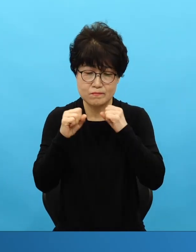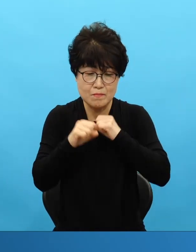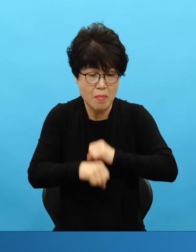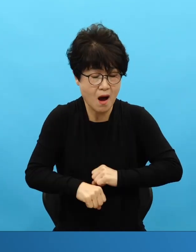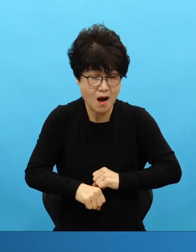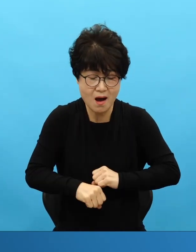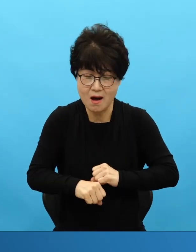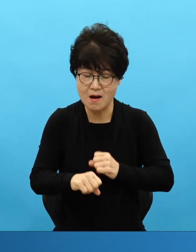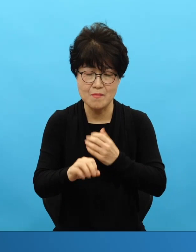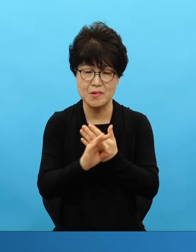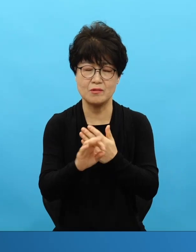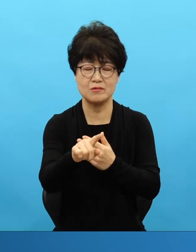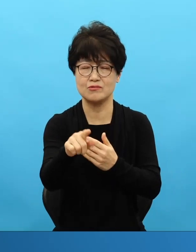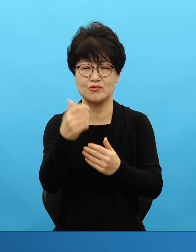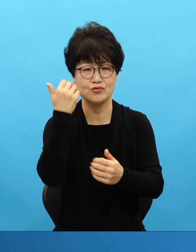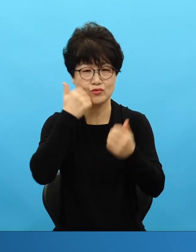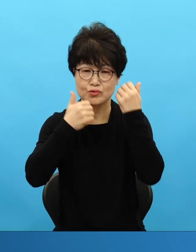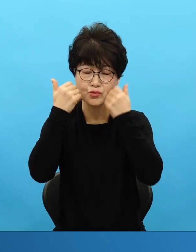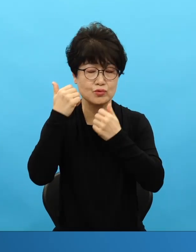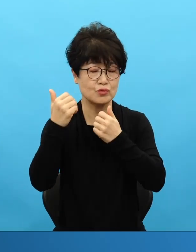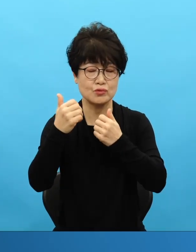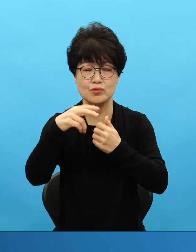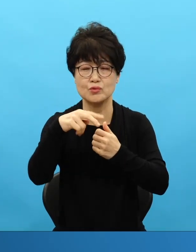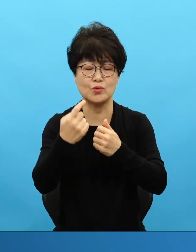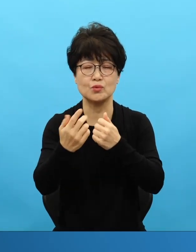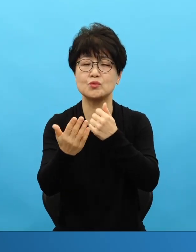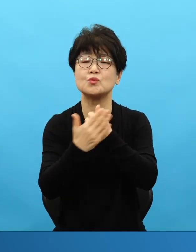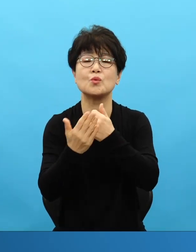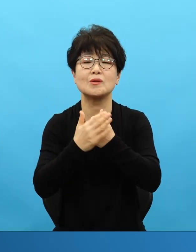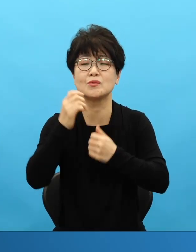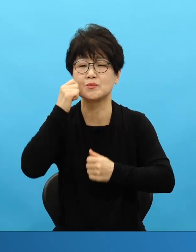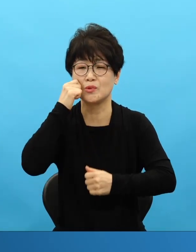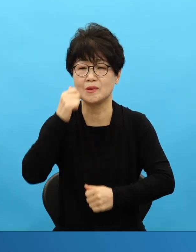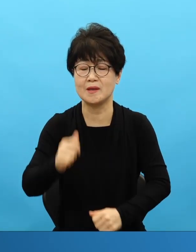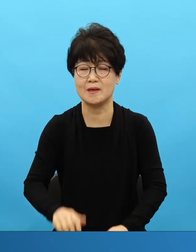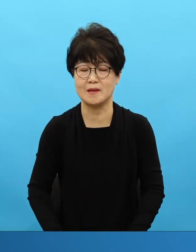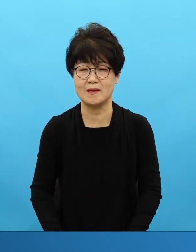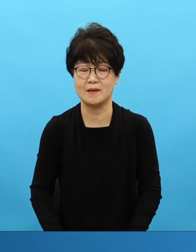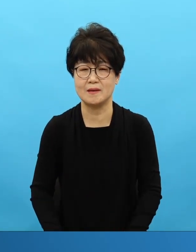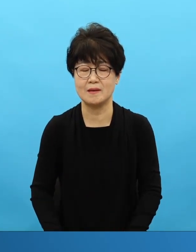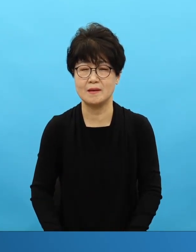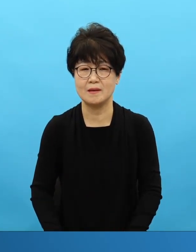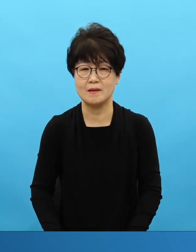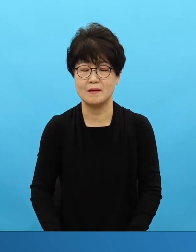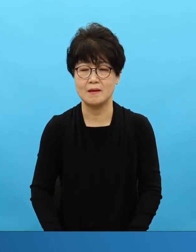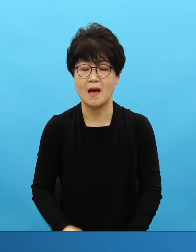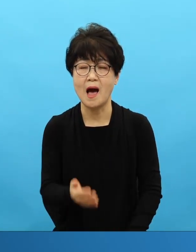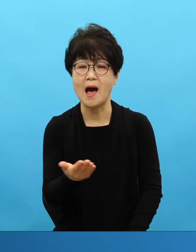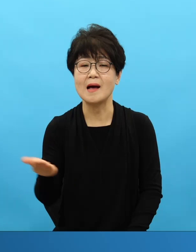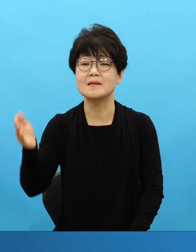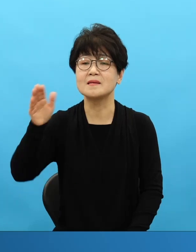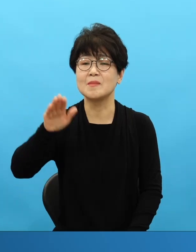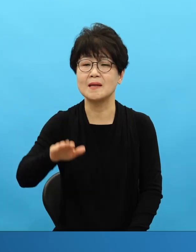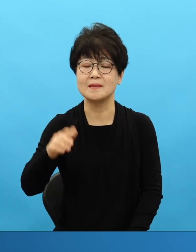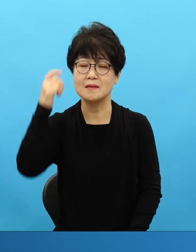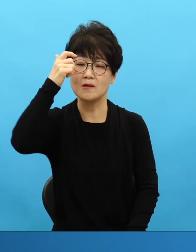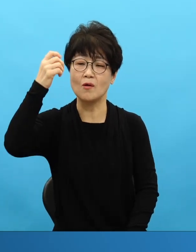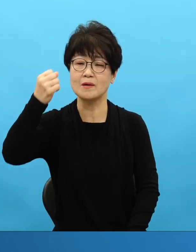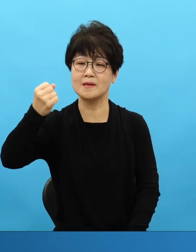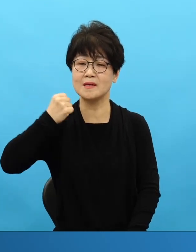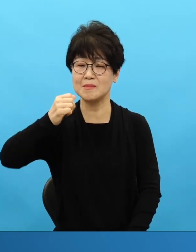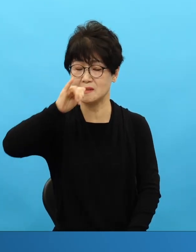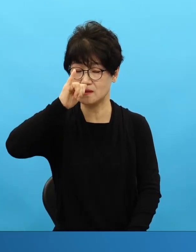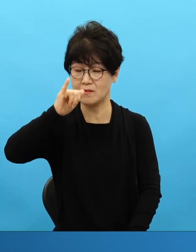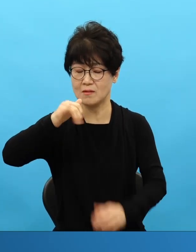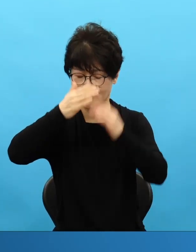If you get discouraged, no one else can help you. 아무도 여러분을 안 도와줘도 여러분의 영적 힘이 있으면 다 살리게 돼요. But even though no